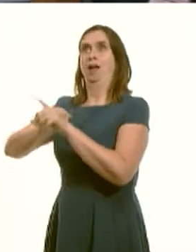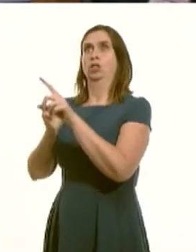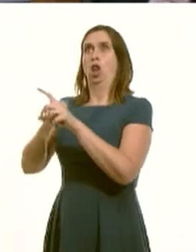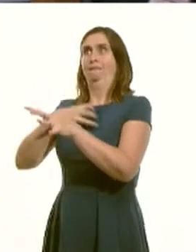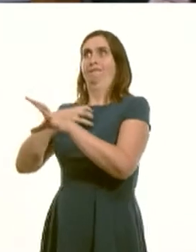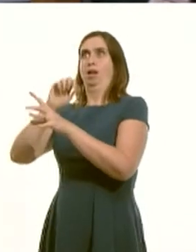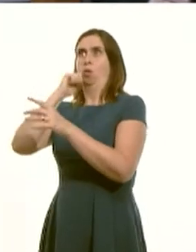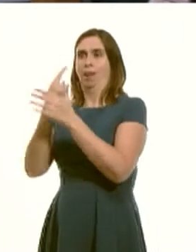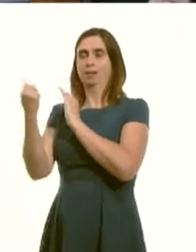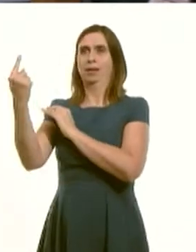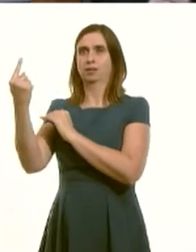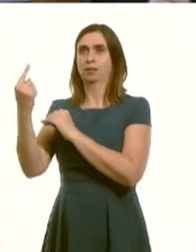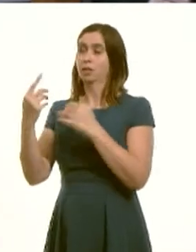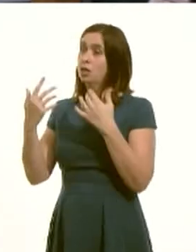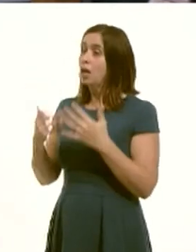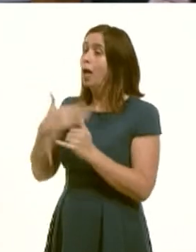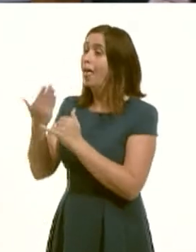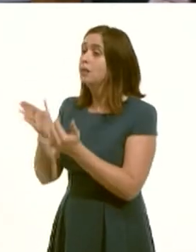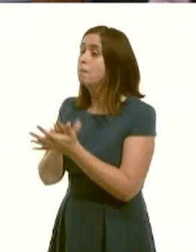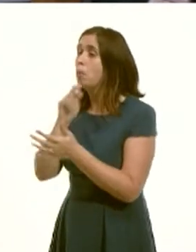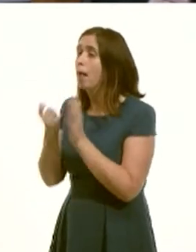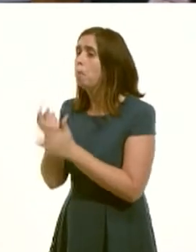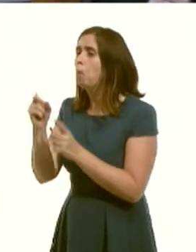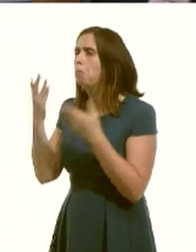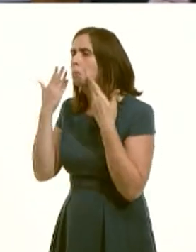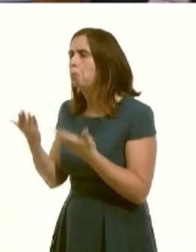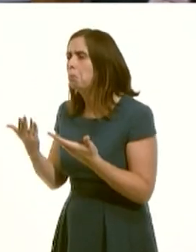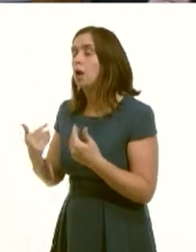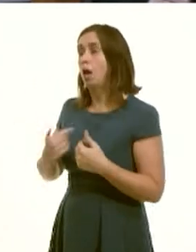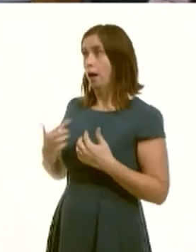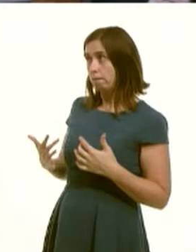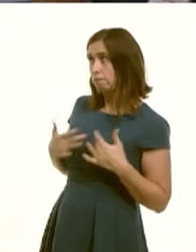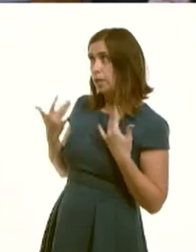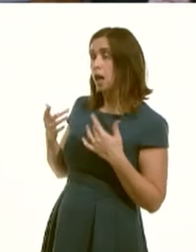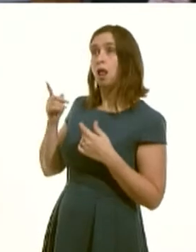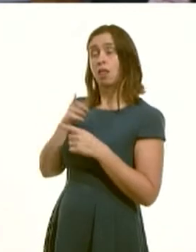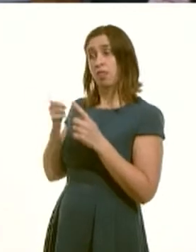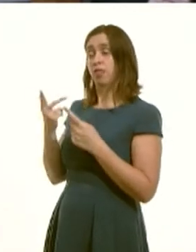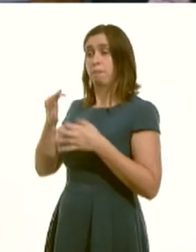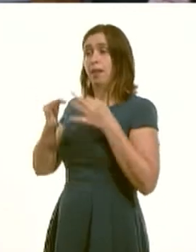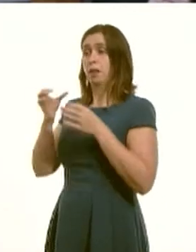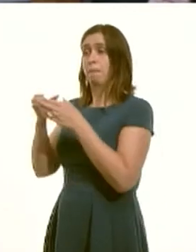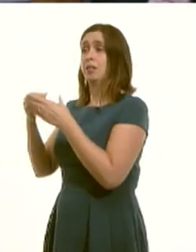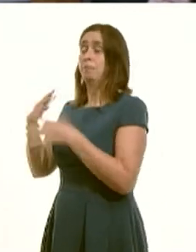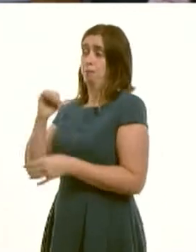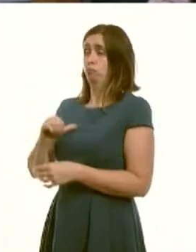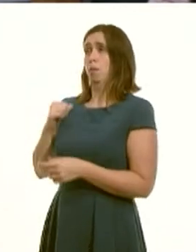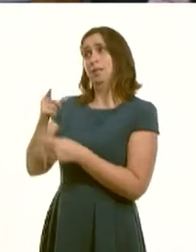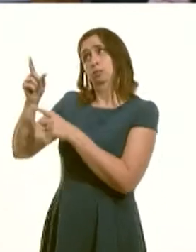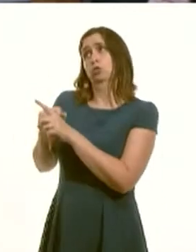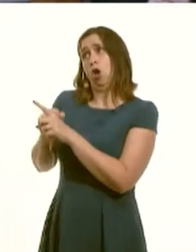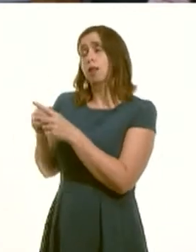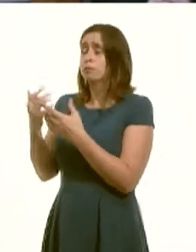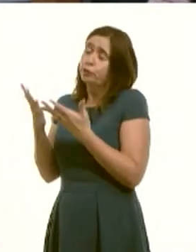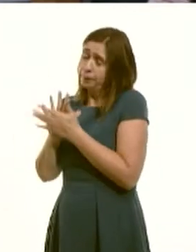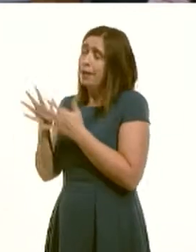ddiwedd y mis, ond fy marn i, beth sy'n amlwg yw, mae'r ddewid wedi cael ei wneud i'r Alban, mae rhaid i'r ddewid cael ei gadw yn yr Alban, ond dwi'n meddwl dylai